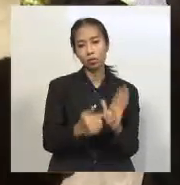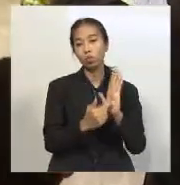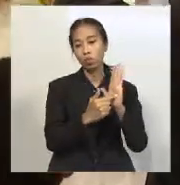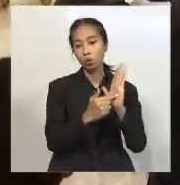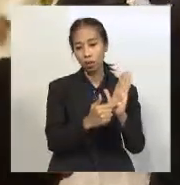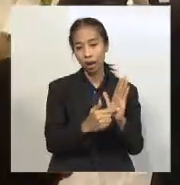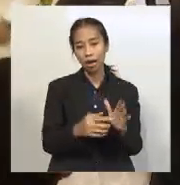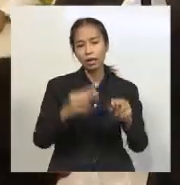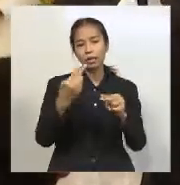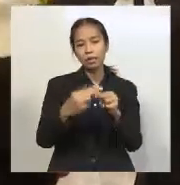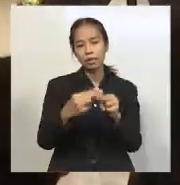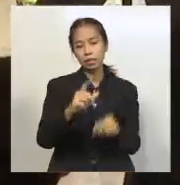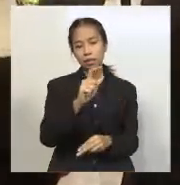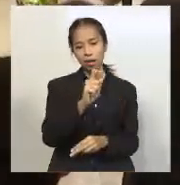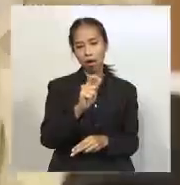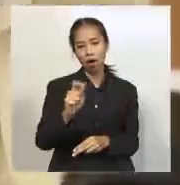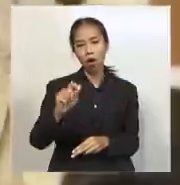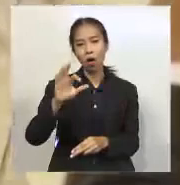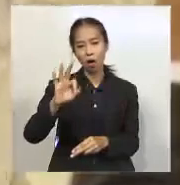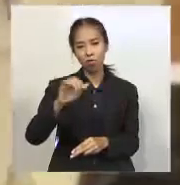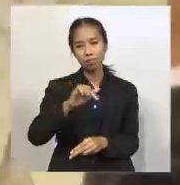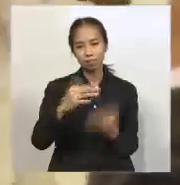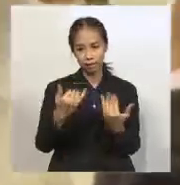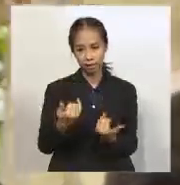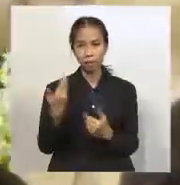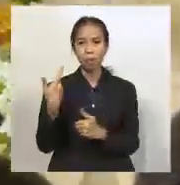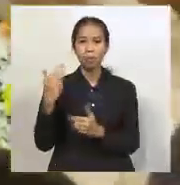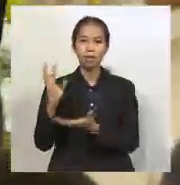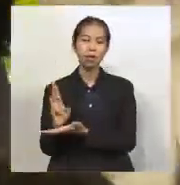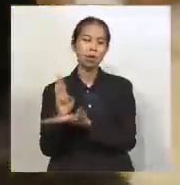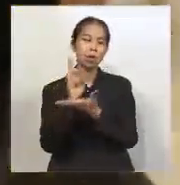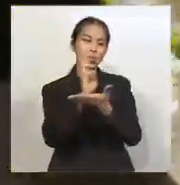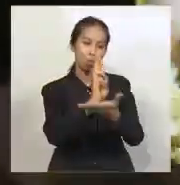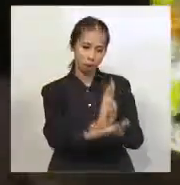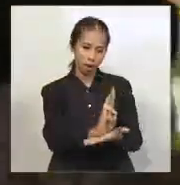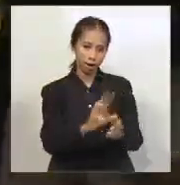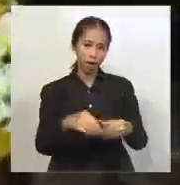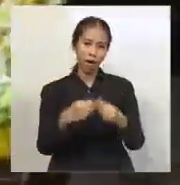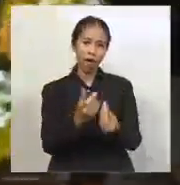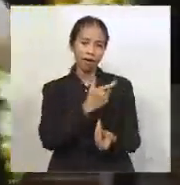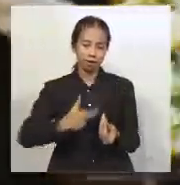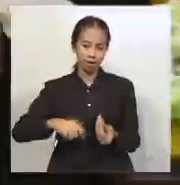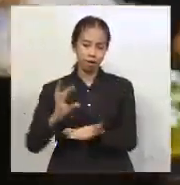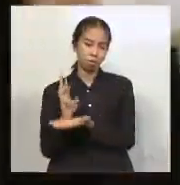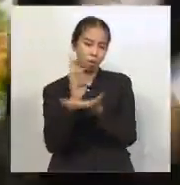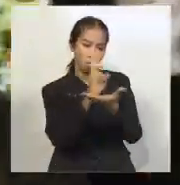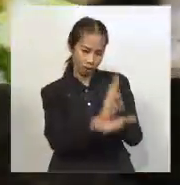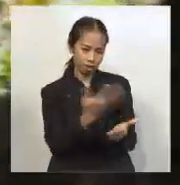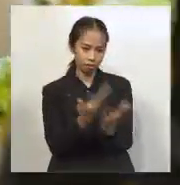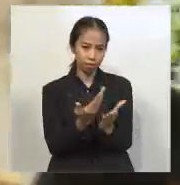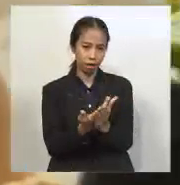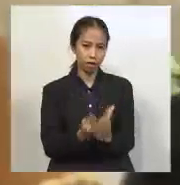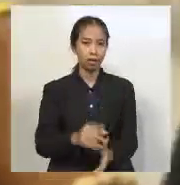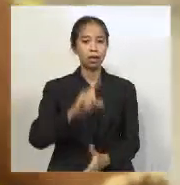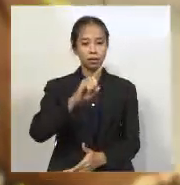างน้อยหรือว่าน้องออฟนะคะเป็นหนุ่มใต้ได้รับถ้วยพระราชทานพระบาทสมเด็จพระวชิรเกล้าเจ้าอยู่หัวพร้อมเงินรางวัลจำ